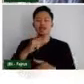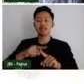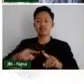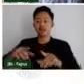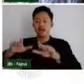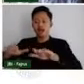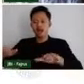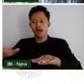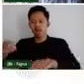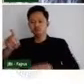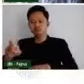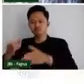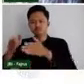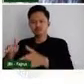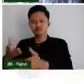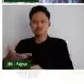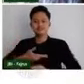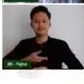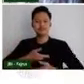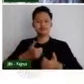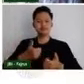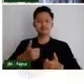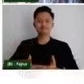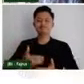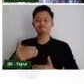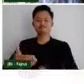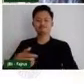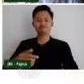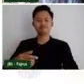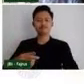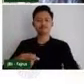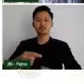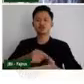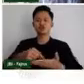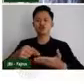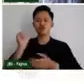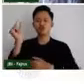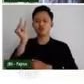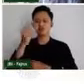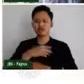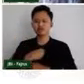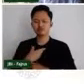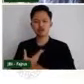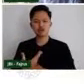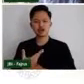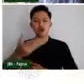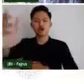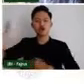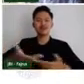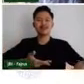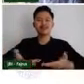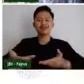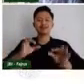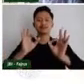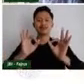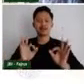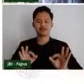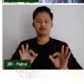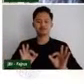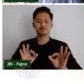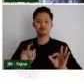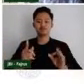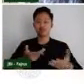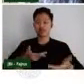berkebutuhan khusus. Kemudian sekolah umum yang saya maksud di sini adalah suatu layanan pendidikan yang menjalankan layanan